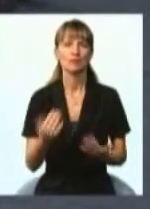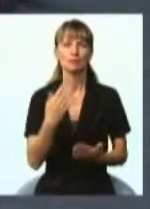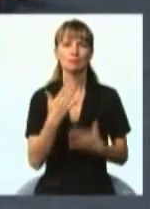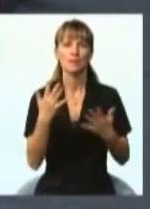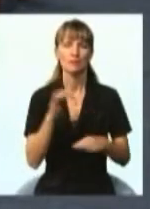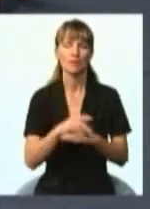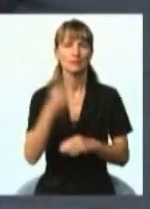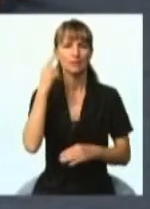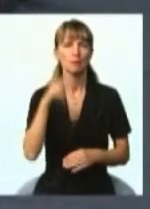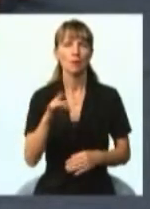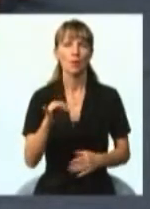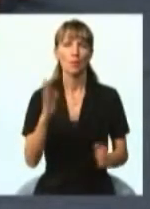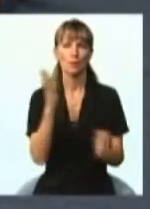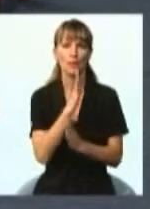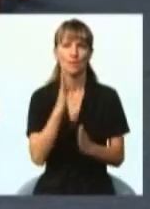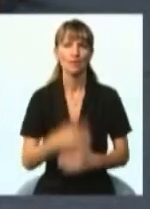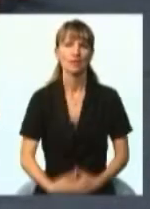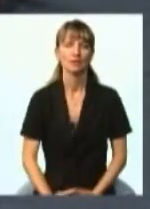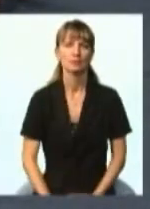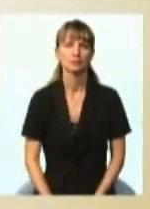фактів, дізнаємось про повітря.